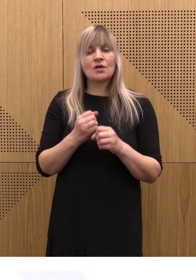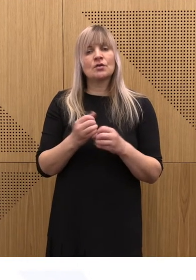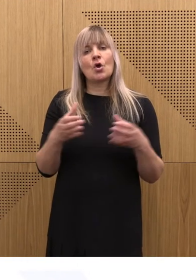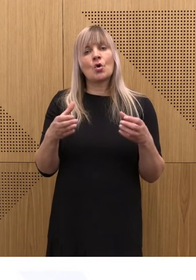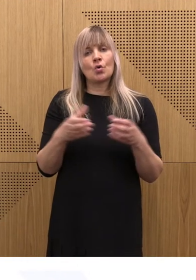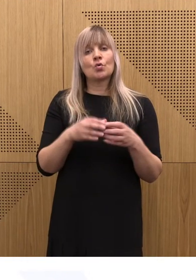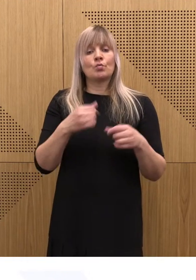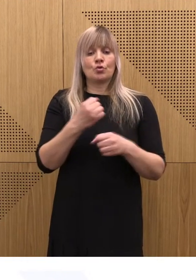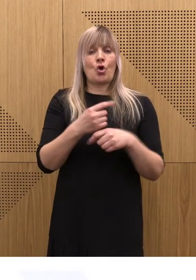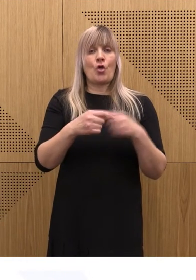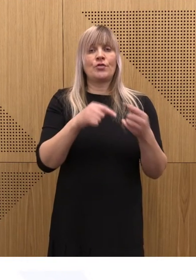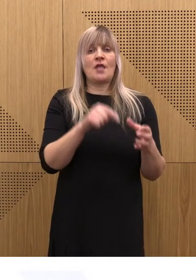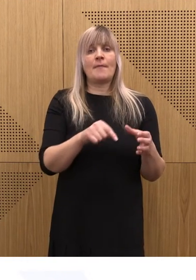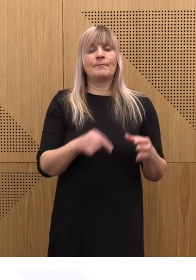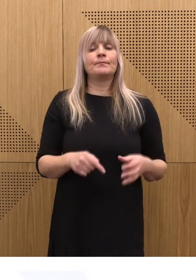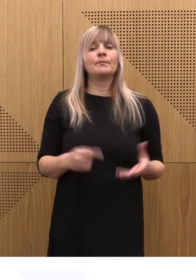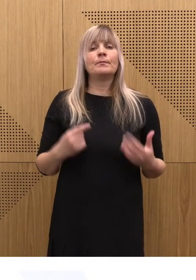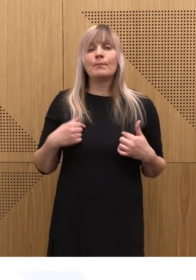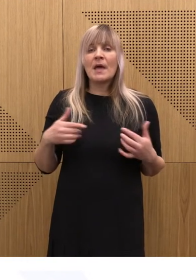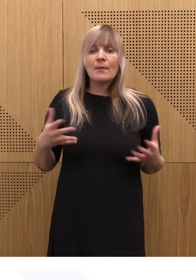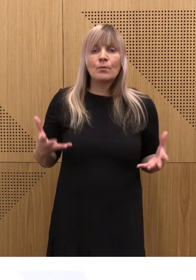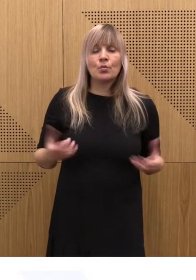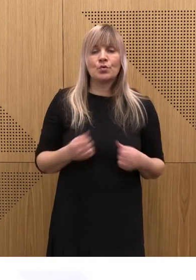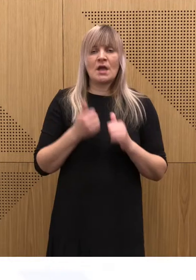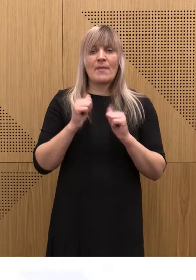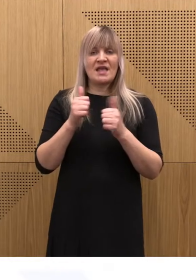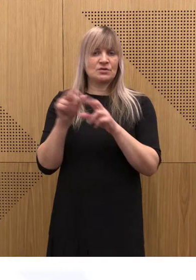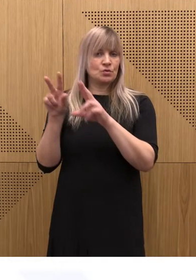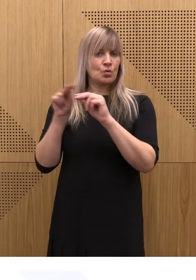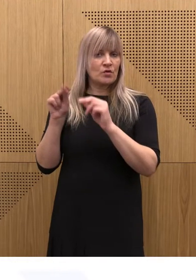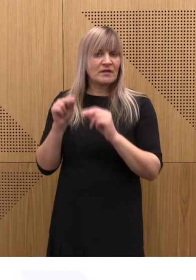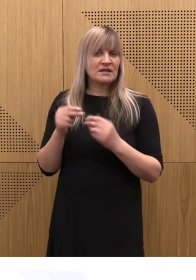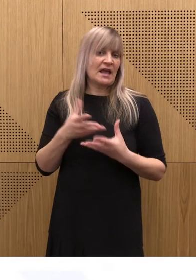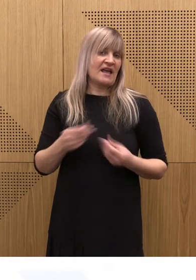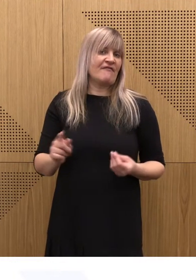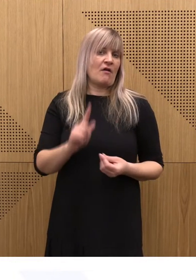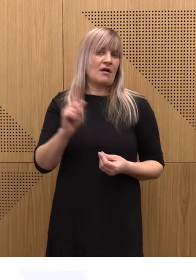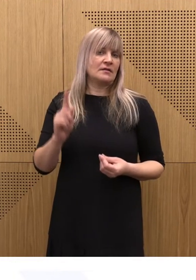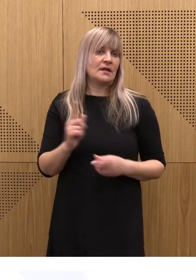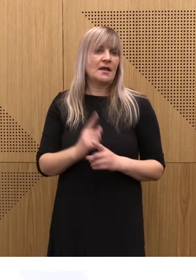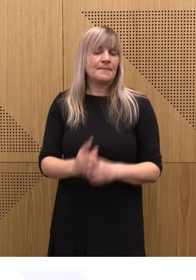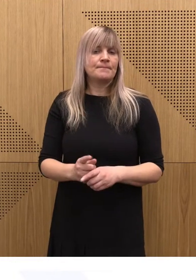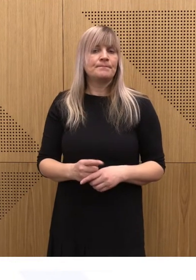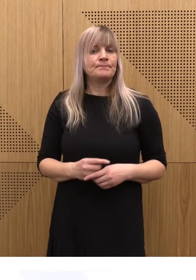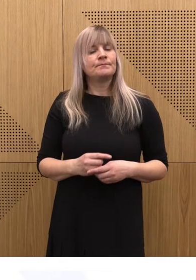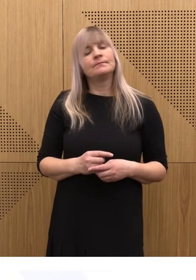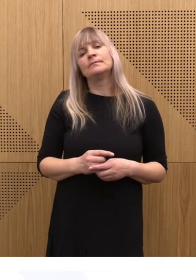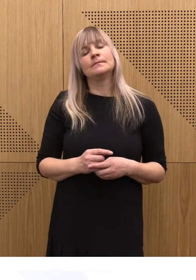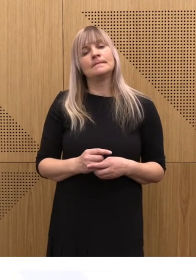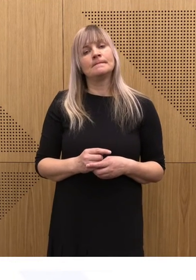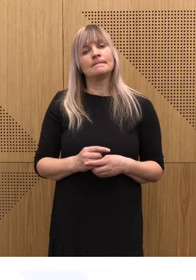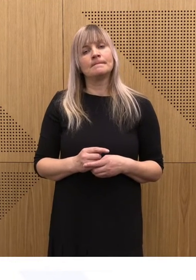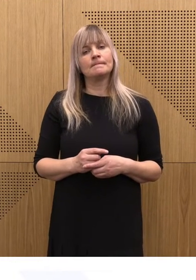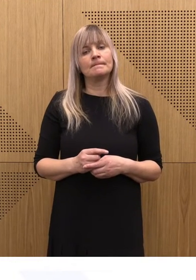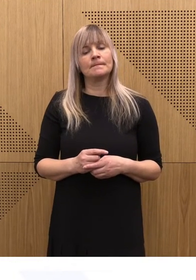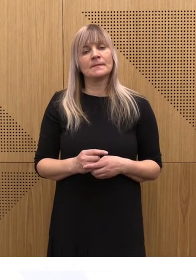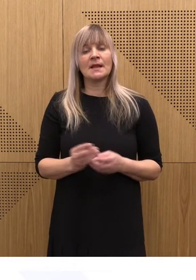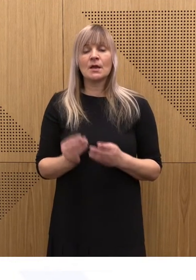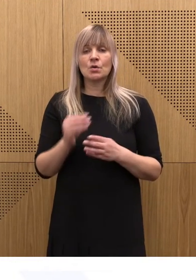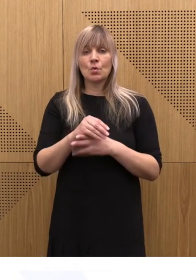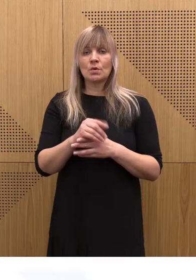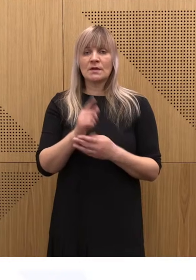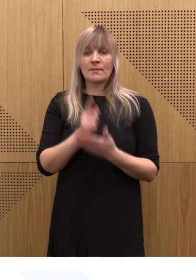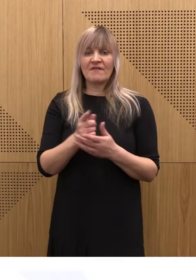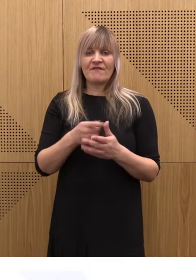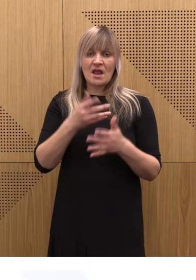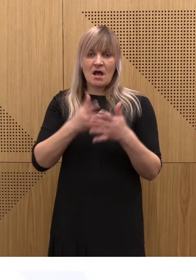on olemas ja töötab sellega, eks me püüame eeskuju võtta sellest, kuidas meil kevadel see asi toimis ja eks sinna juurde tuleb